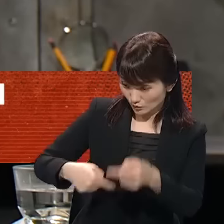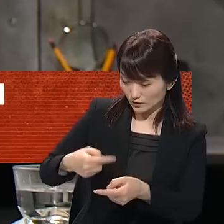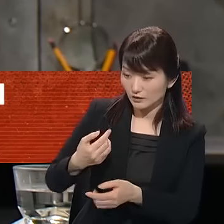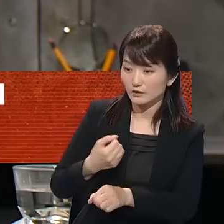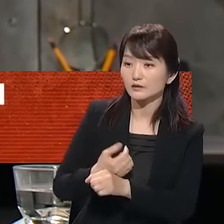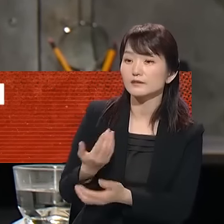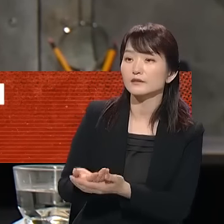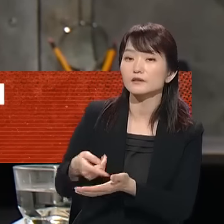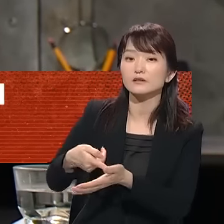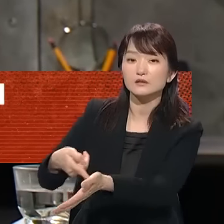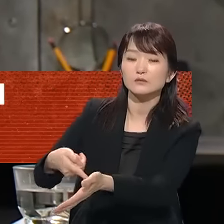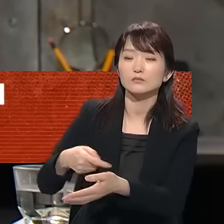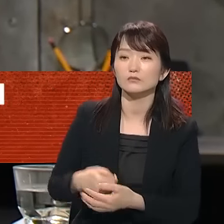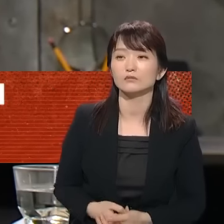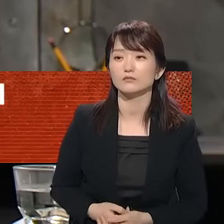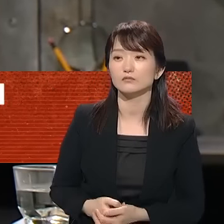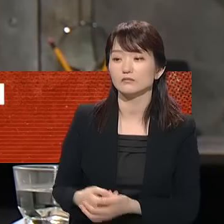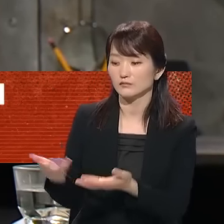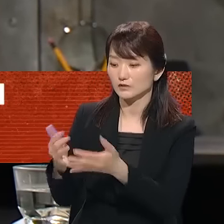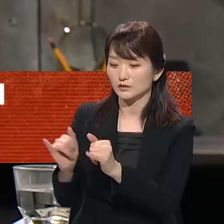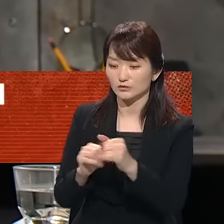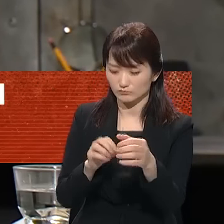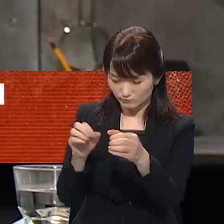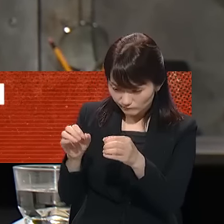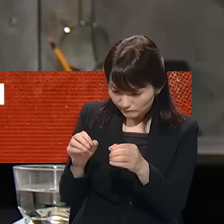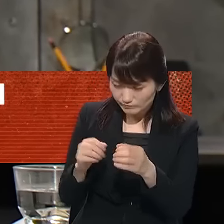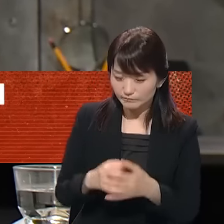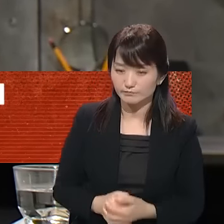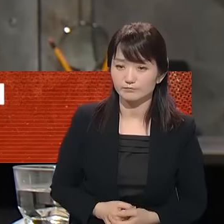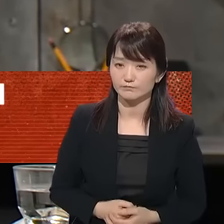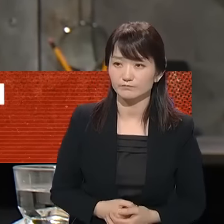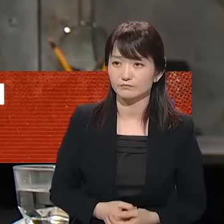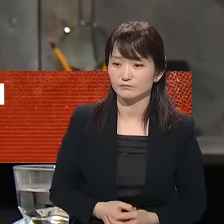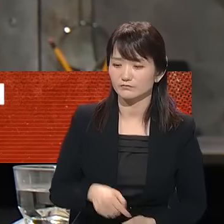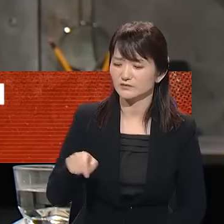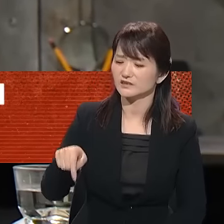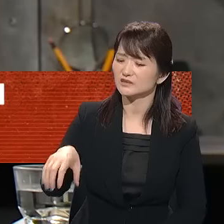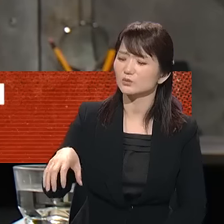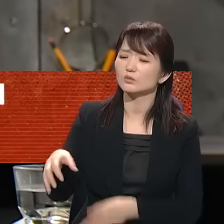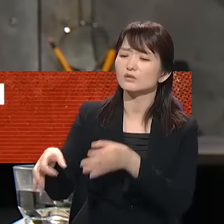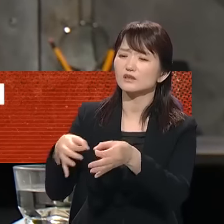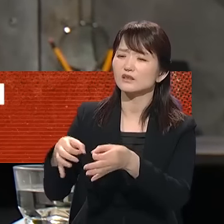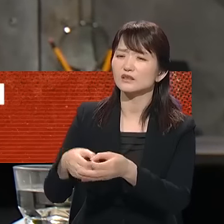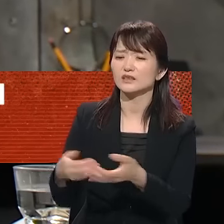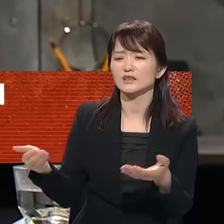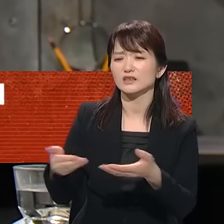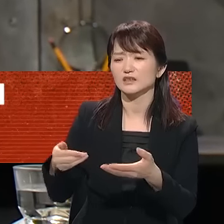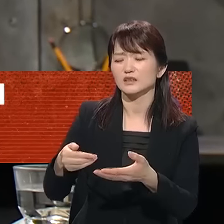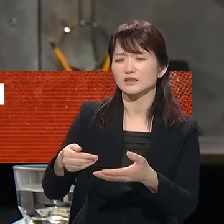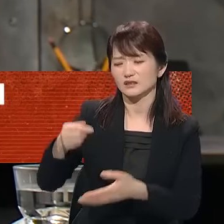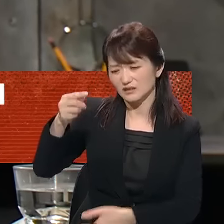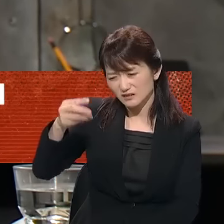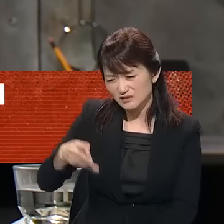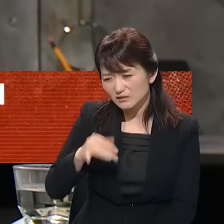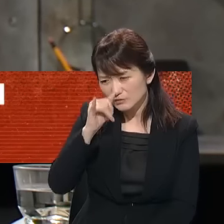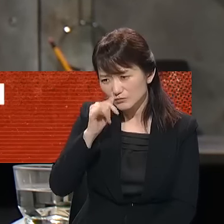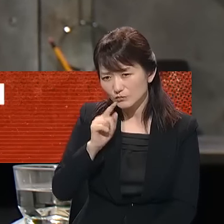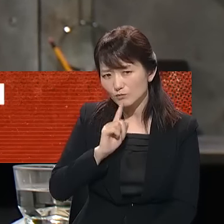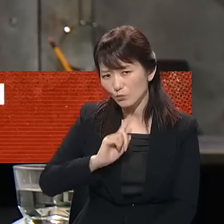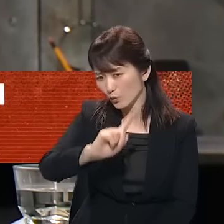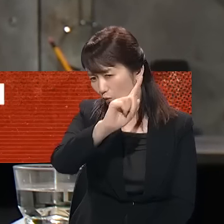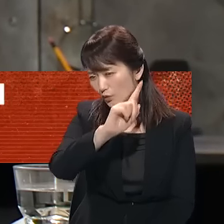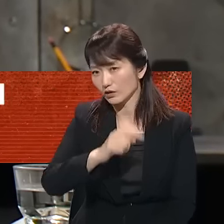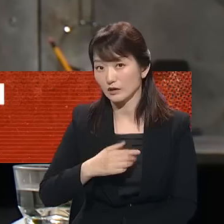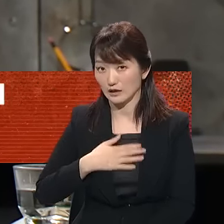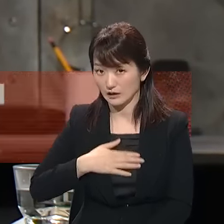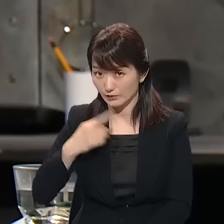환불을 요구하면서 직원하고 대화를 나누는데 뭐라고 했냐면 관광 안내원이 이 가게에서 이런 일이 여러 번 있기 때문에 보고를 할 거다. 그리고 알아볼